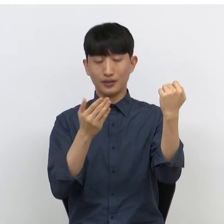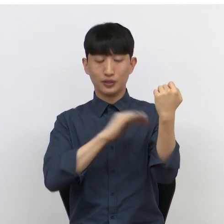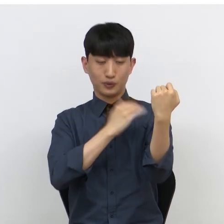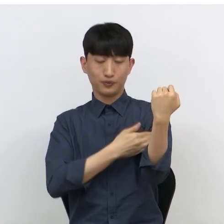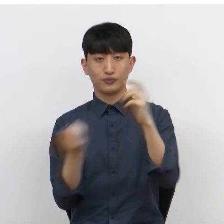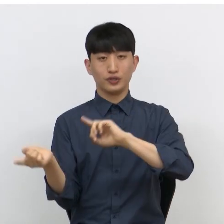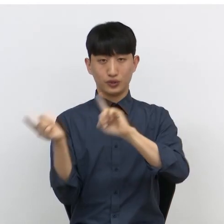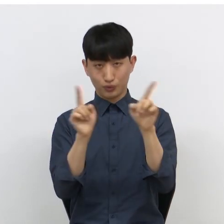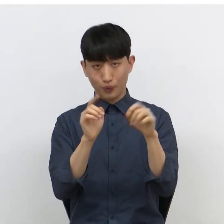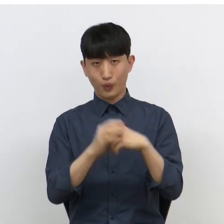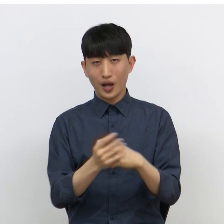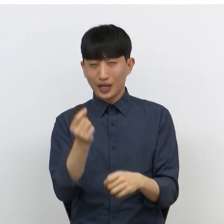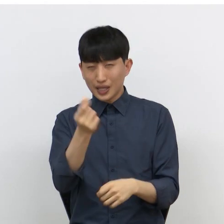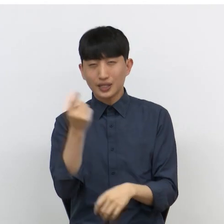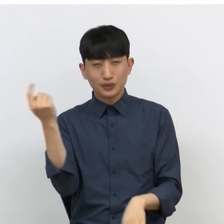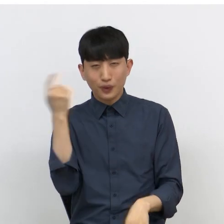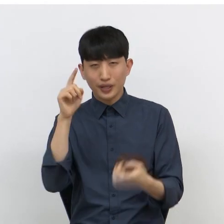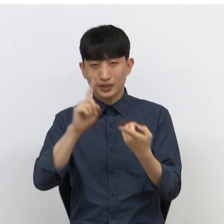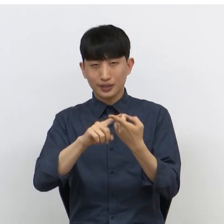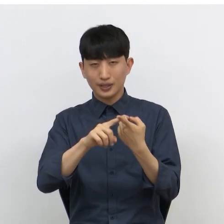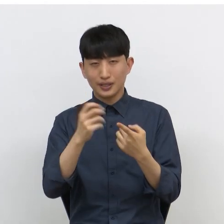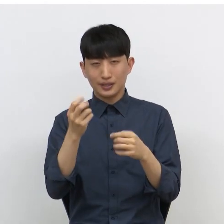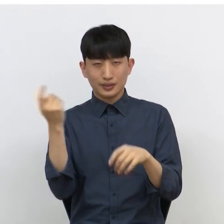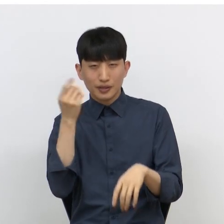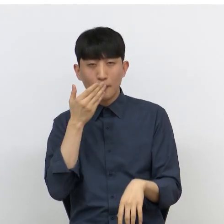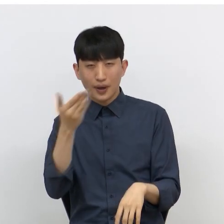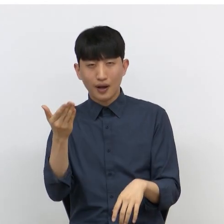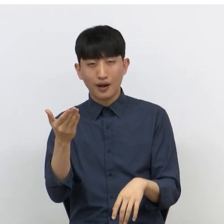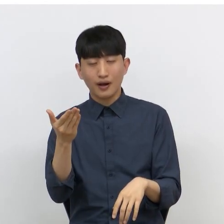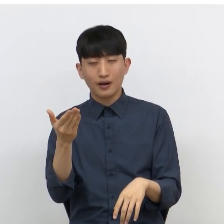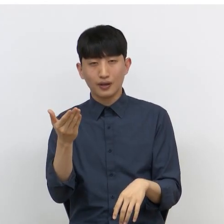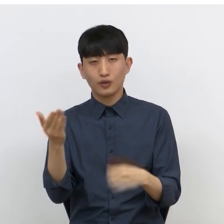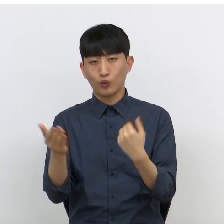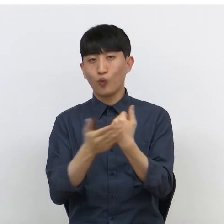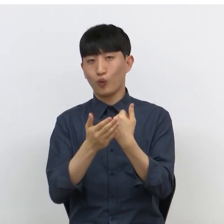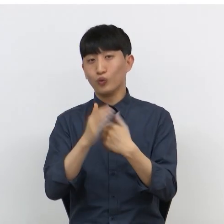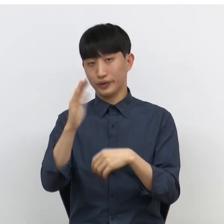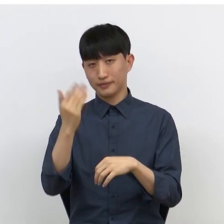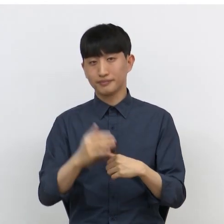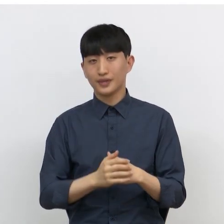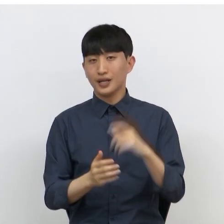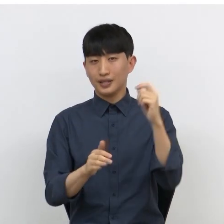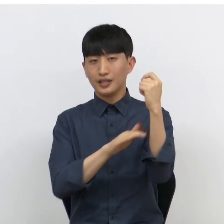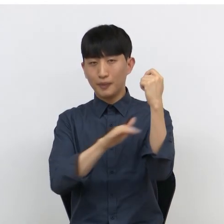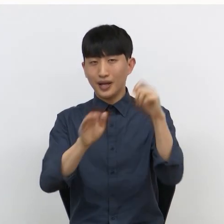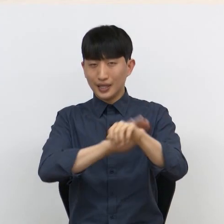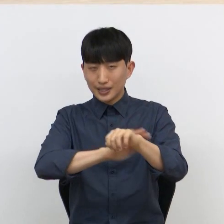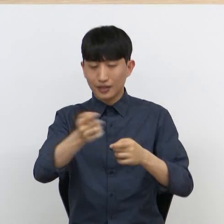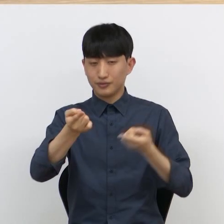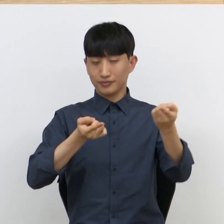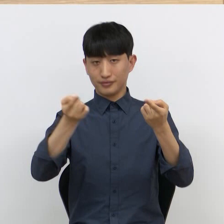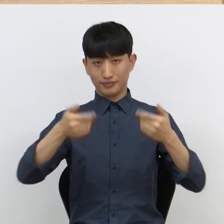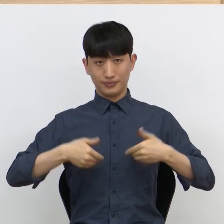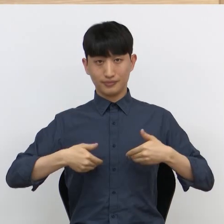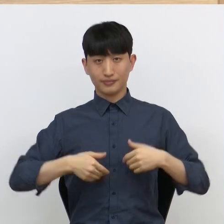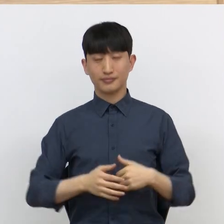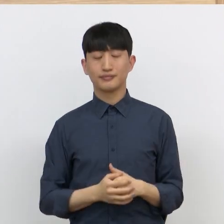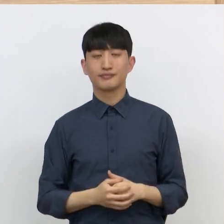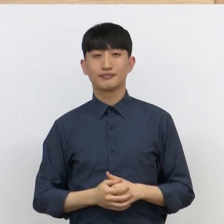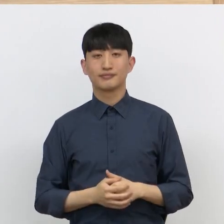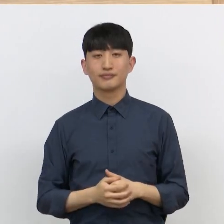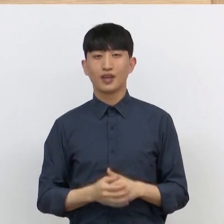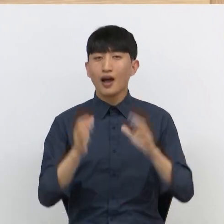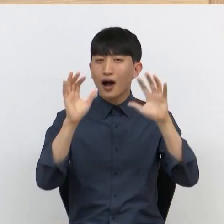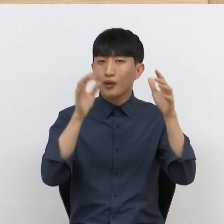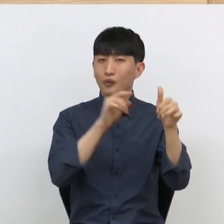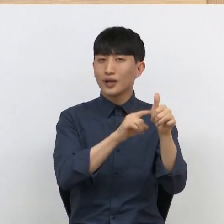작은 소리에 대한 라우디니스를 정상화시키는 데 되게 중요하기 때문에 T레벨을 잘 설정해 주는 것이 좋습니다. 그런데